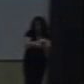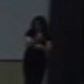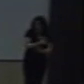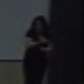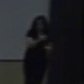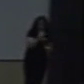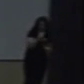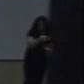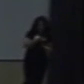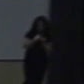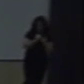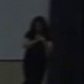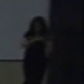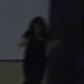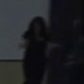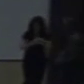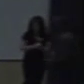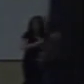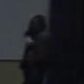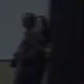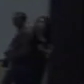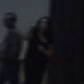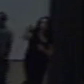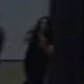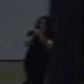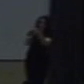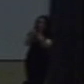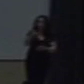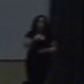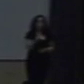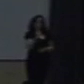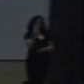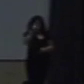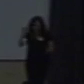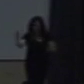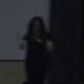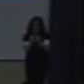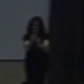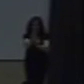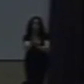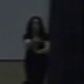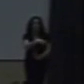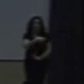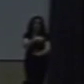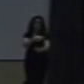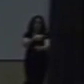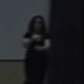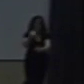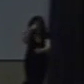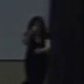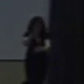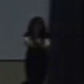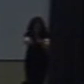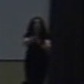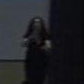podem intervenir. Una cosa, jo estic una mica d'acord amb aquest senyor, no sé com es diu, el